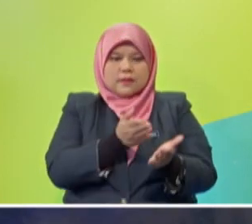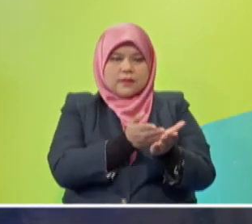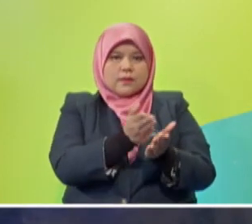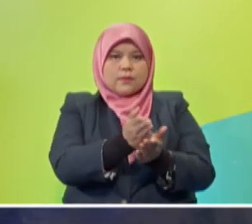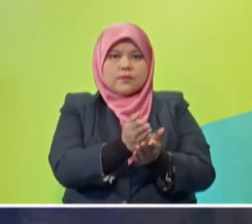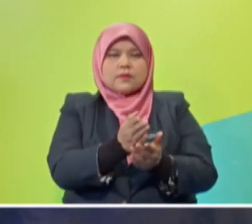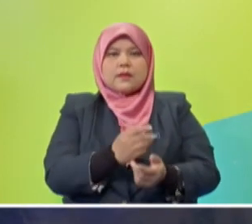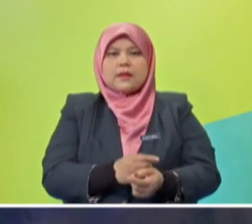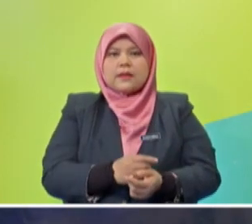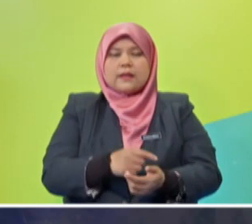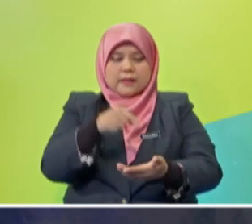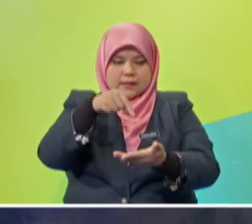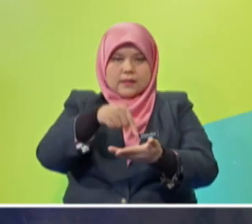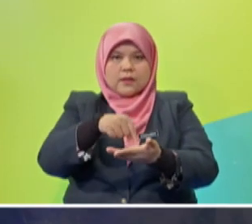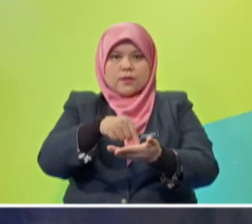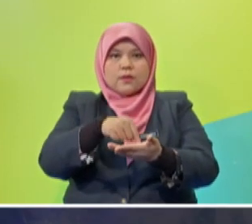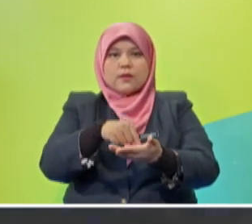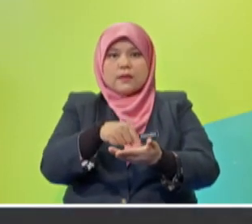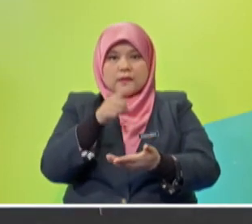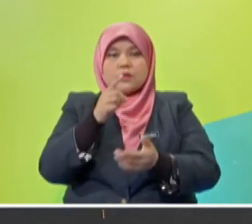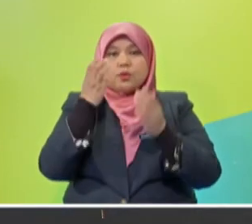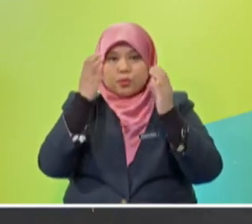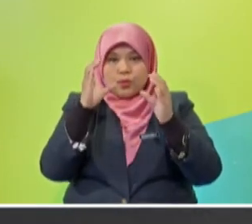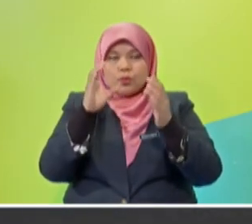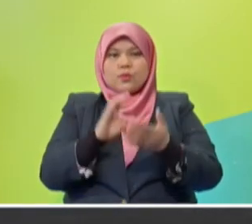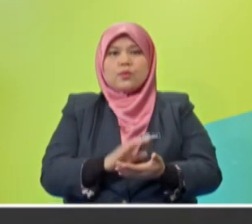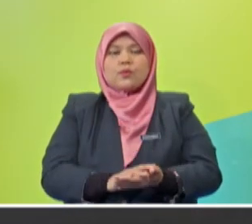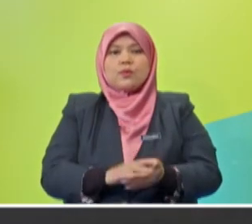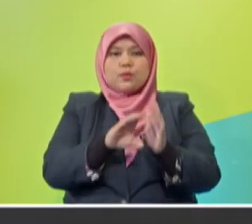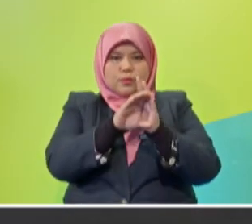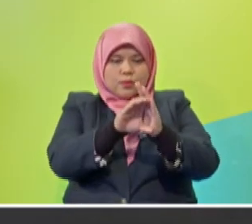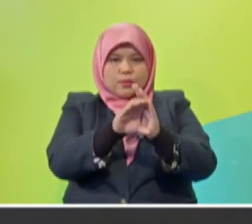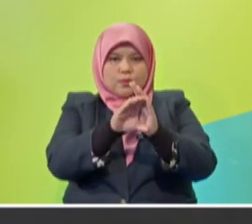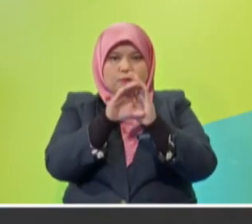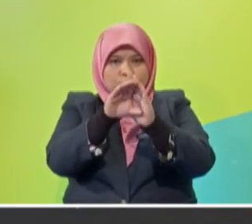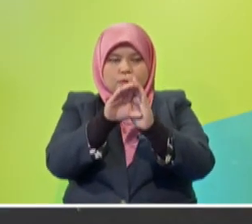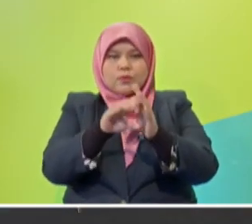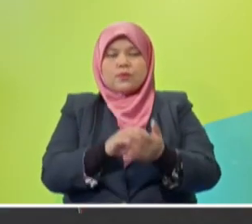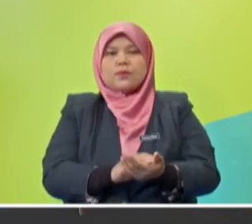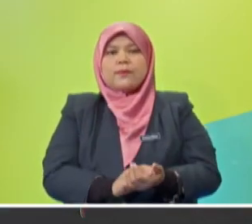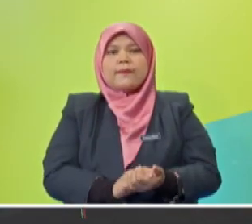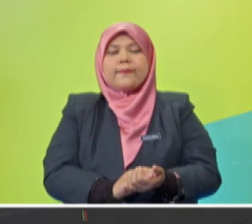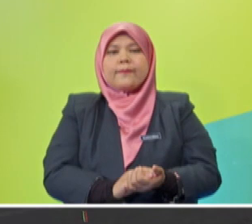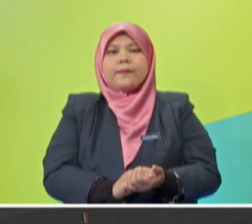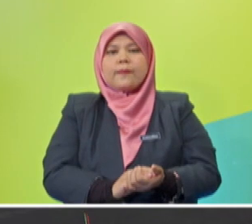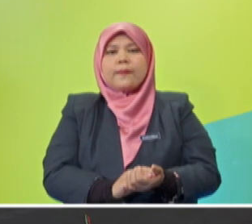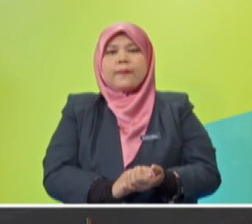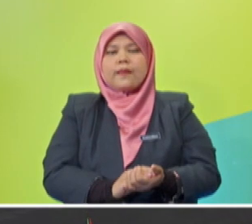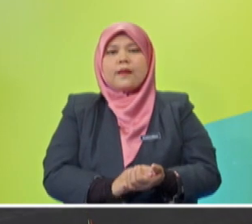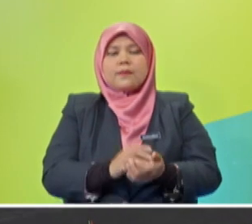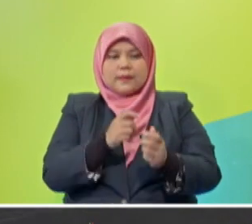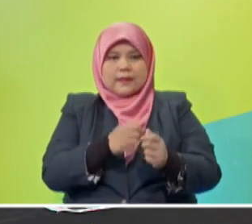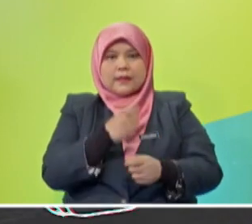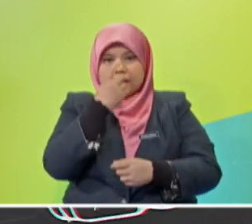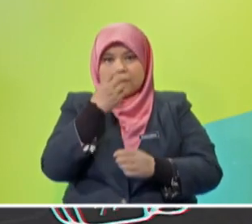Okey, ini adalah contoh taburan kawasan tanaman pertanian. Okey, kita lihat beberapa lokasi. Contohnya